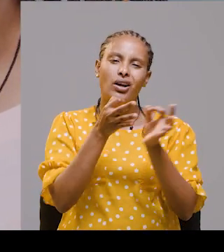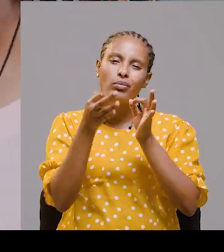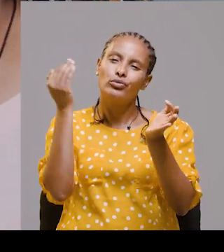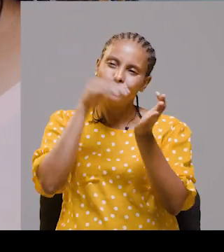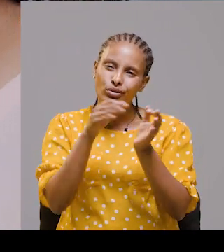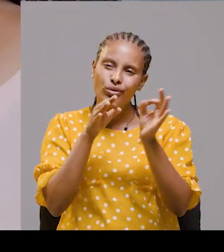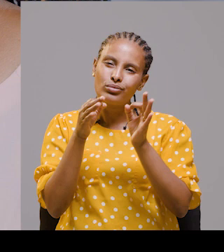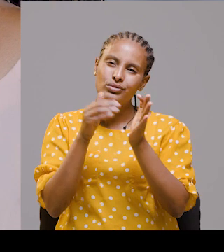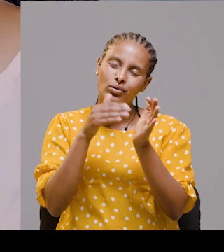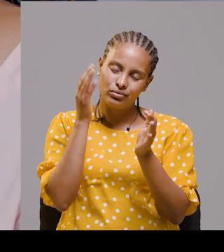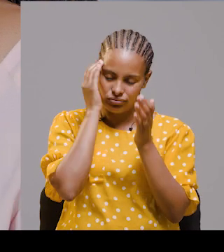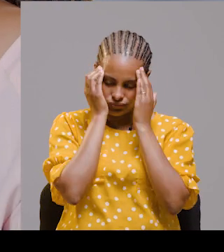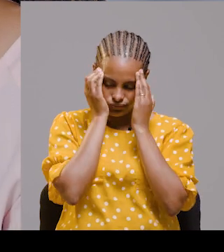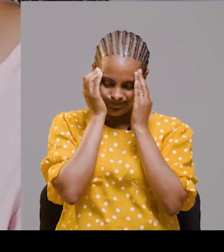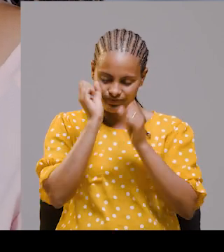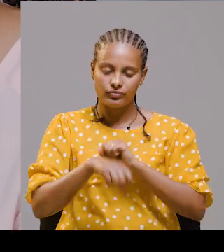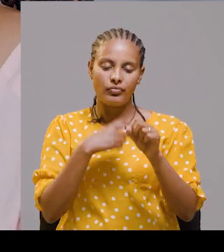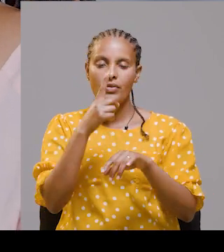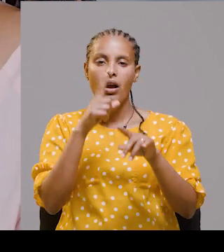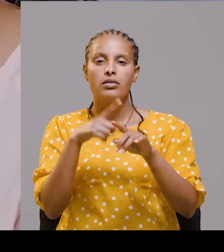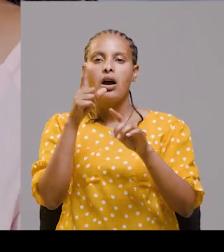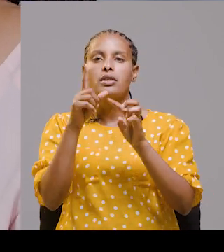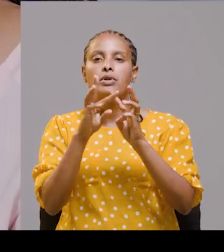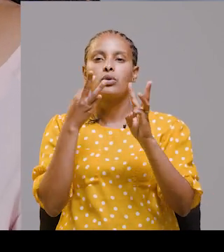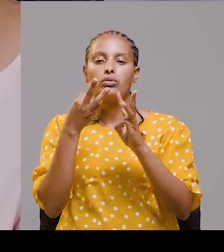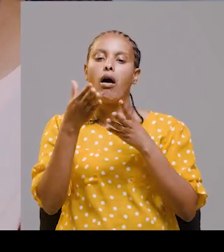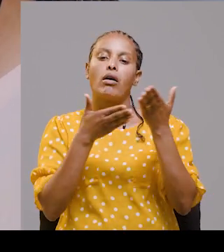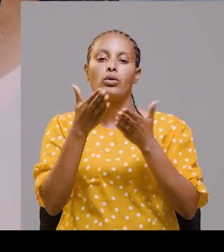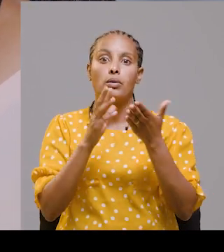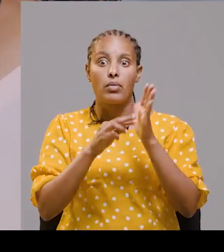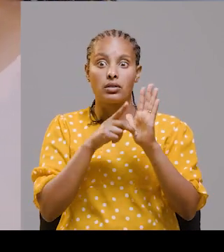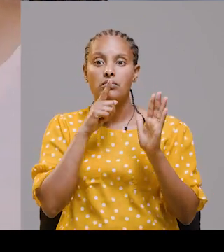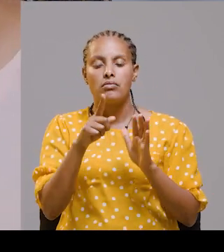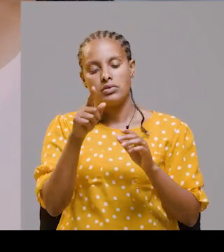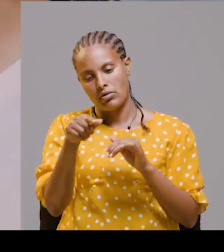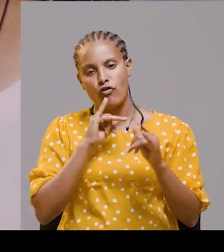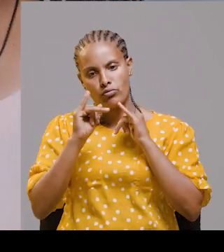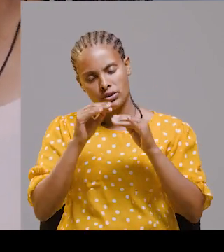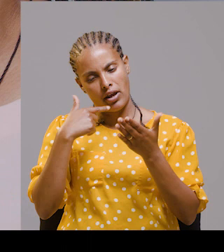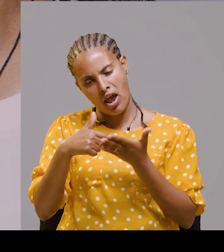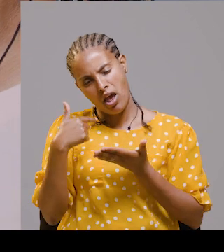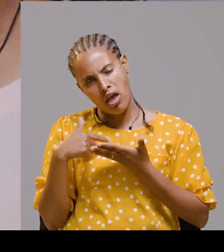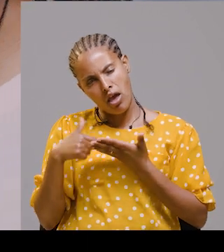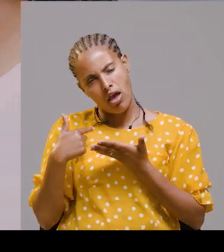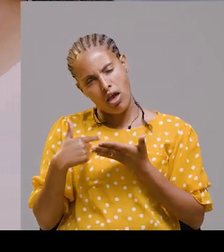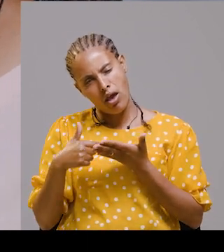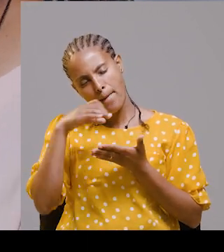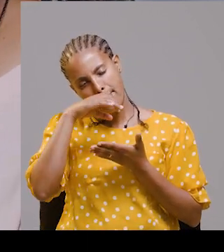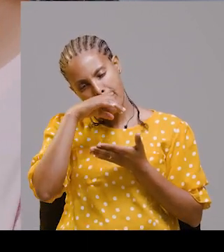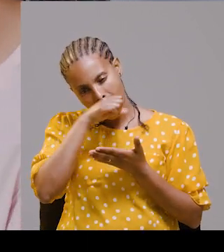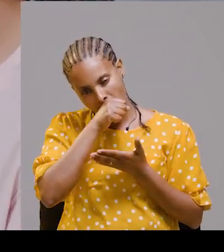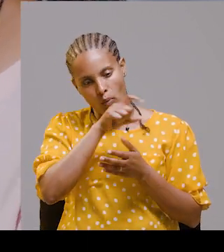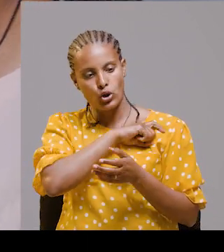ደግሞ ትራውማታይዝ የምትሆንበት መንገድ ነበር አሁን ግን ዋን ስቶፕ ሴንተሮች ከመጡ በኋላ ምንድነው አንድ መስኮት ላይ እዛው ዶክተሩም አለ አቃቢ ጉዛው